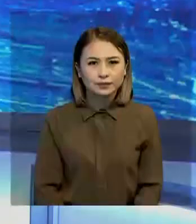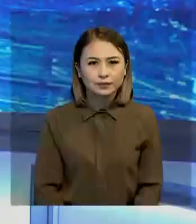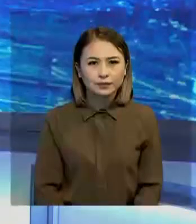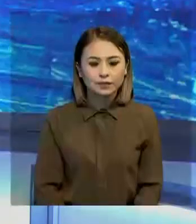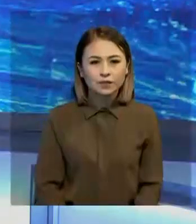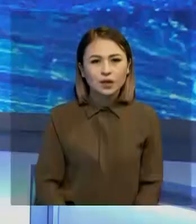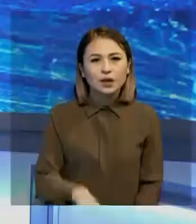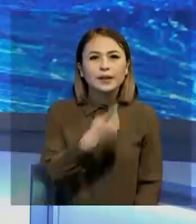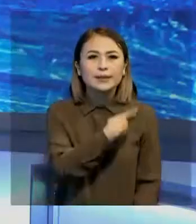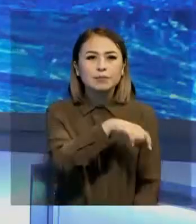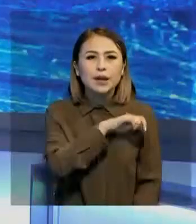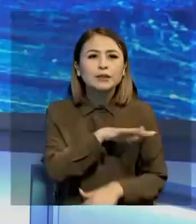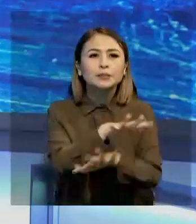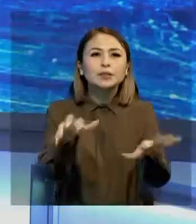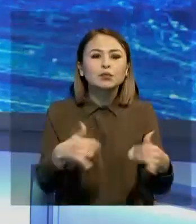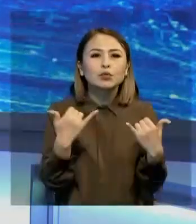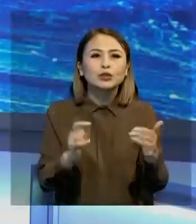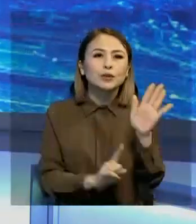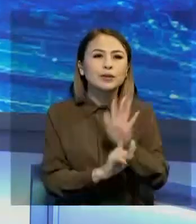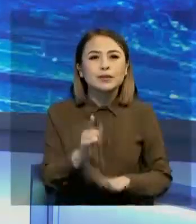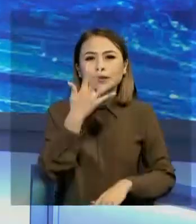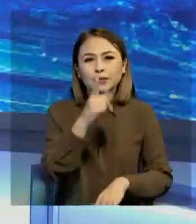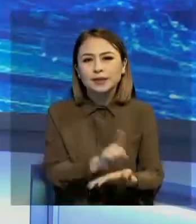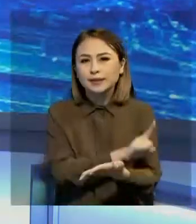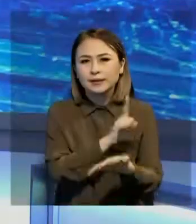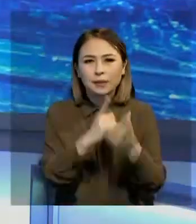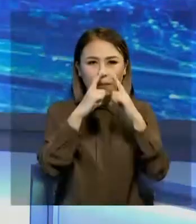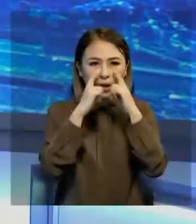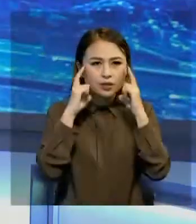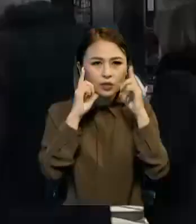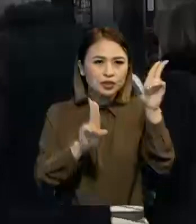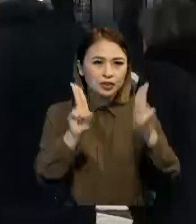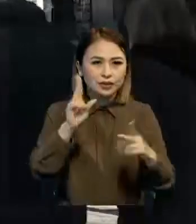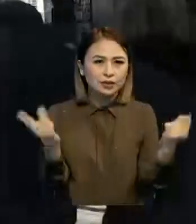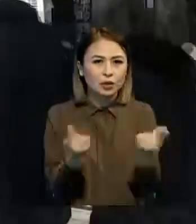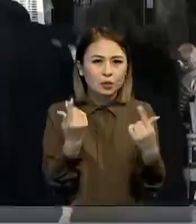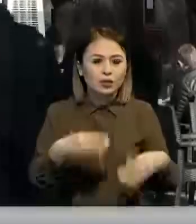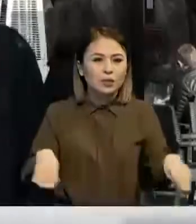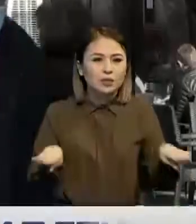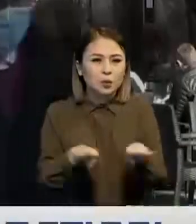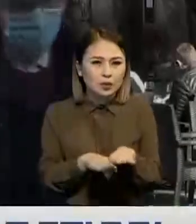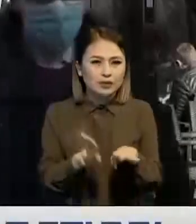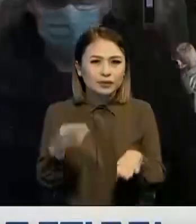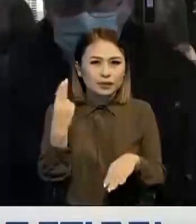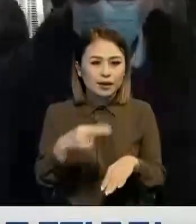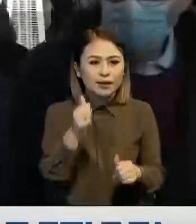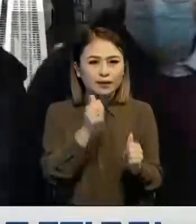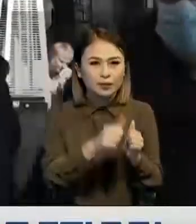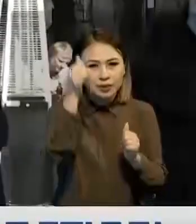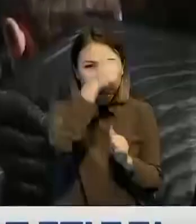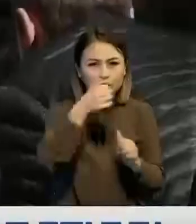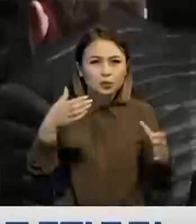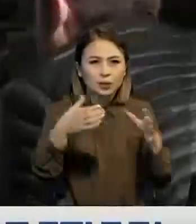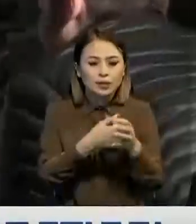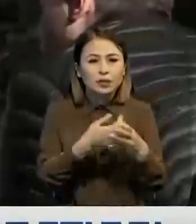Ал Испания билігі бүгіннен бастап сыртта міндетті маска тағу режимін жеңілдетті. Бұл талап 90 айынан бері